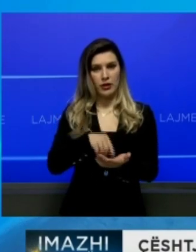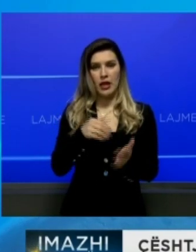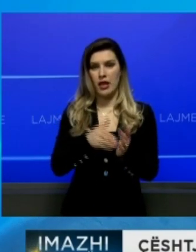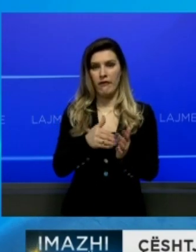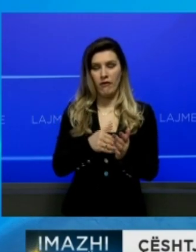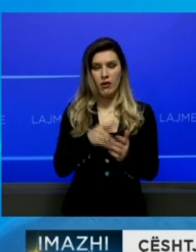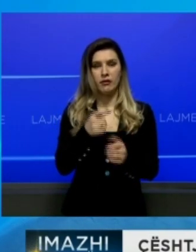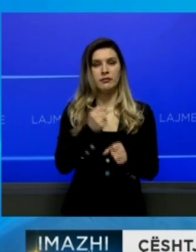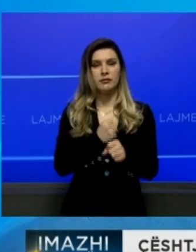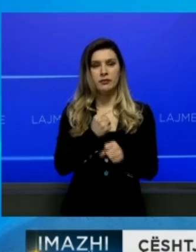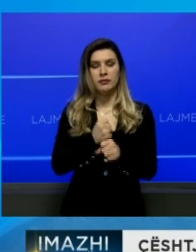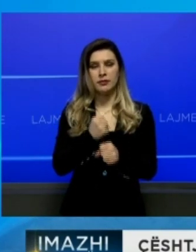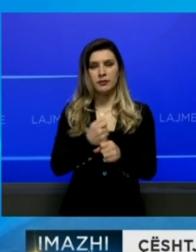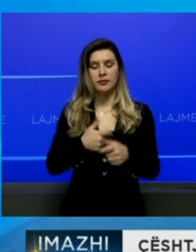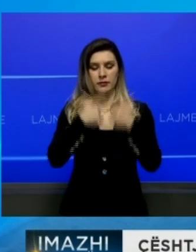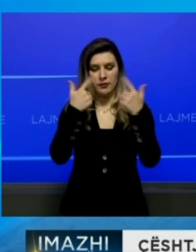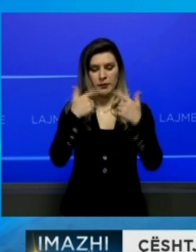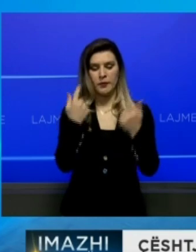do të vënd të dritë mbi